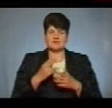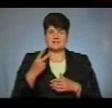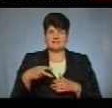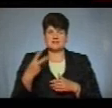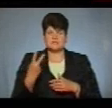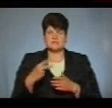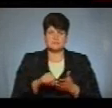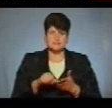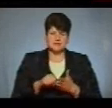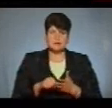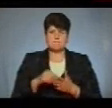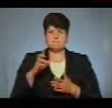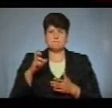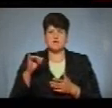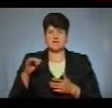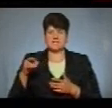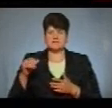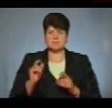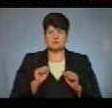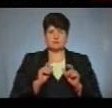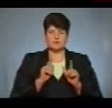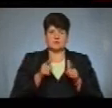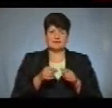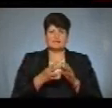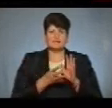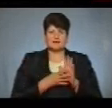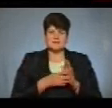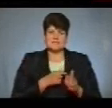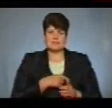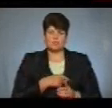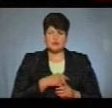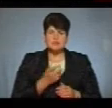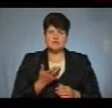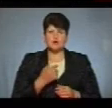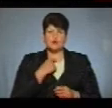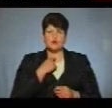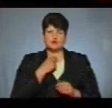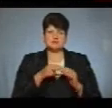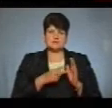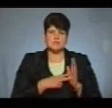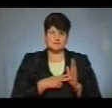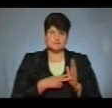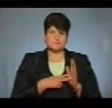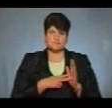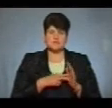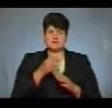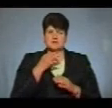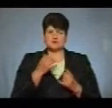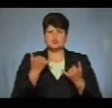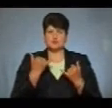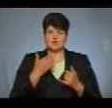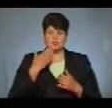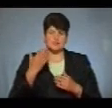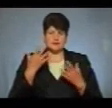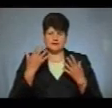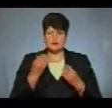своїх представники, від партії «Батьківщина» можуть пройти у парламент 19 депутатів, від «Голосу» – 17. Зазначу, Отже, сьогодні останній день,